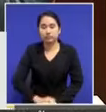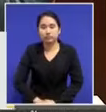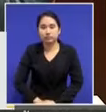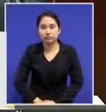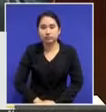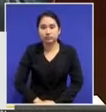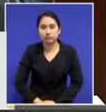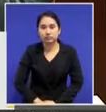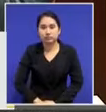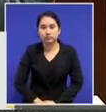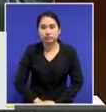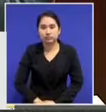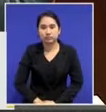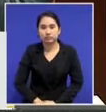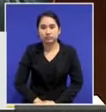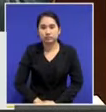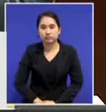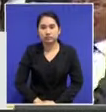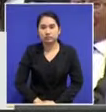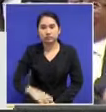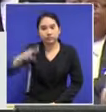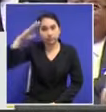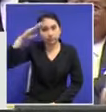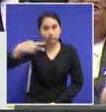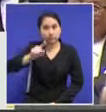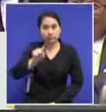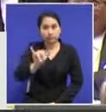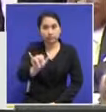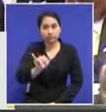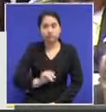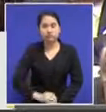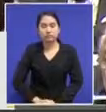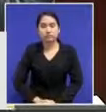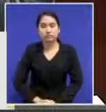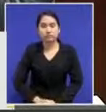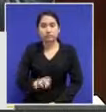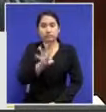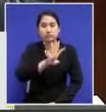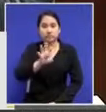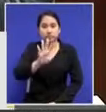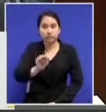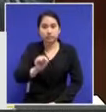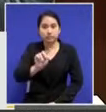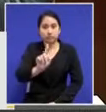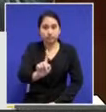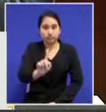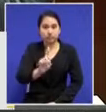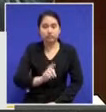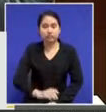ณวิทย์ปริยฉัตรตระกูล พลเอกประยุทธ์จันโอชาครับ 441นาย